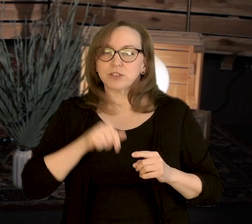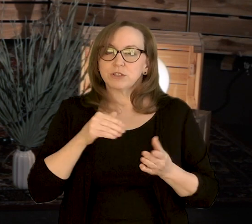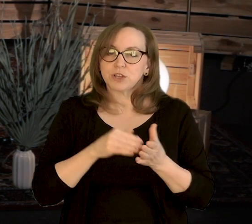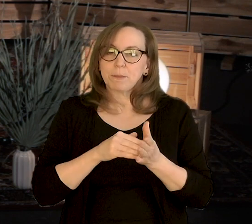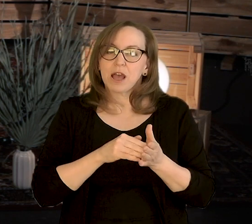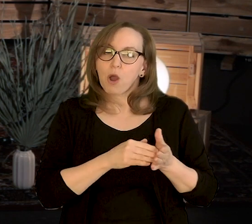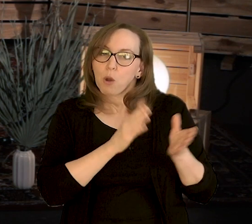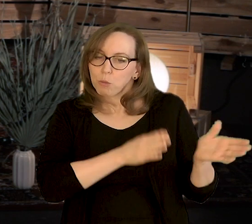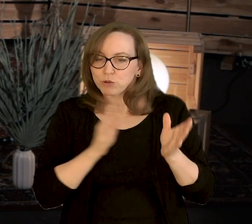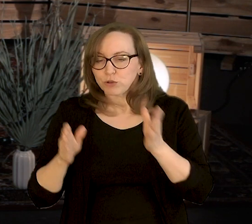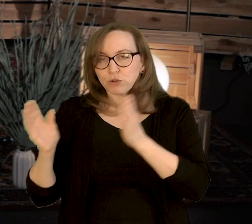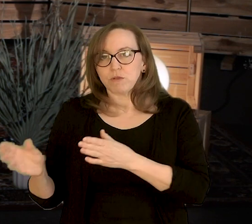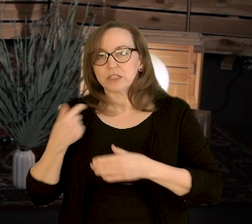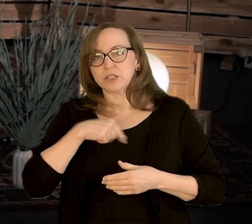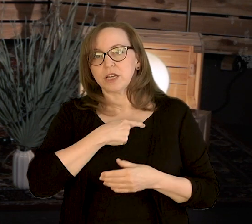naprawić je, żeby...